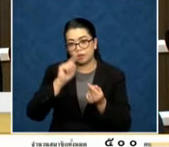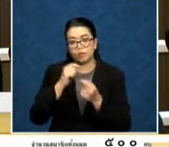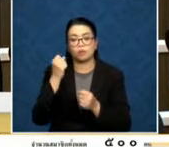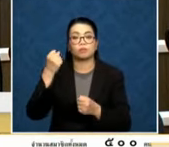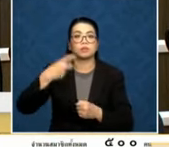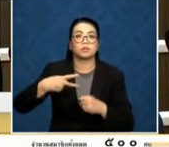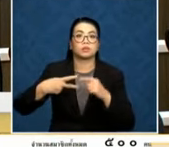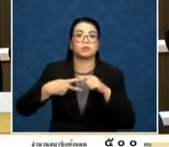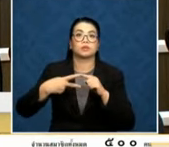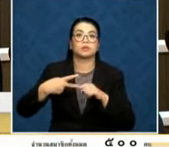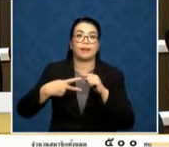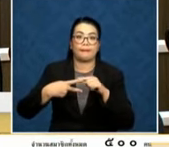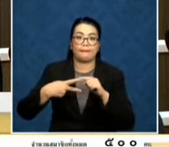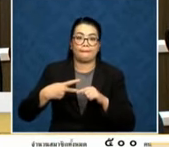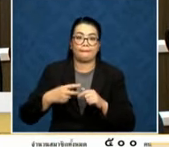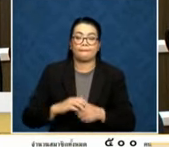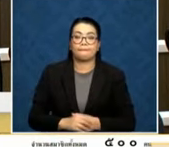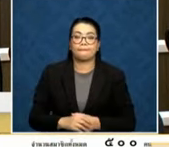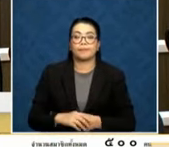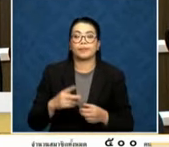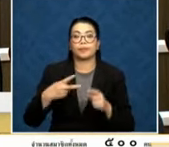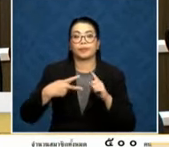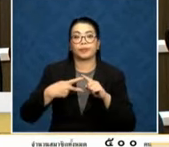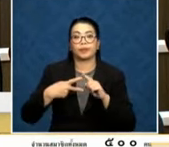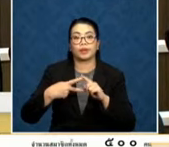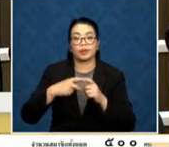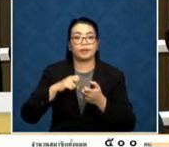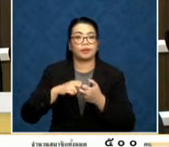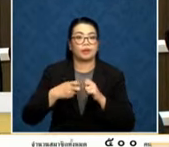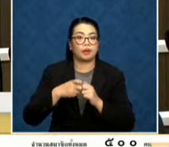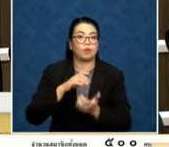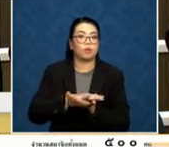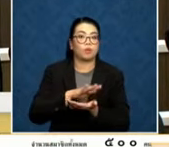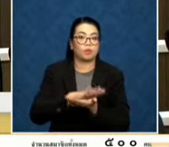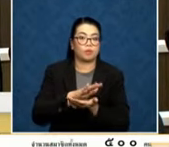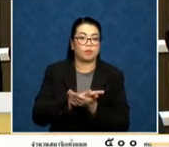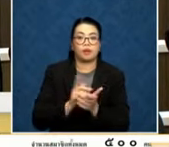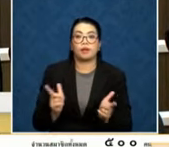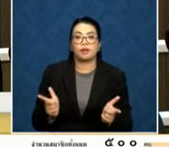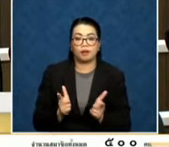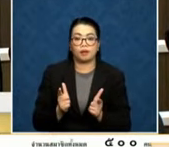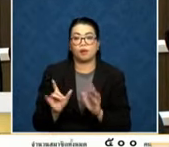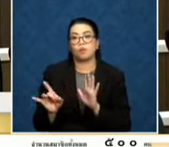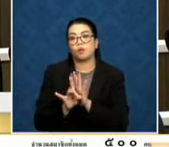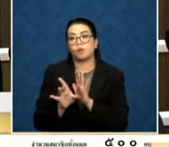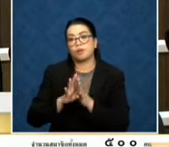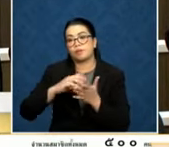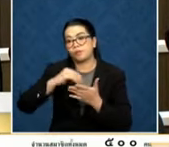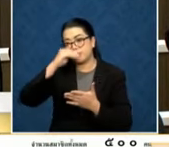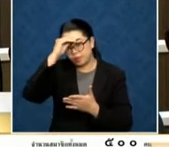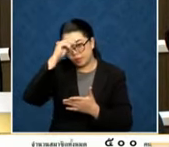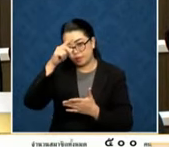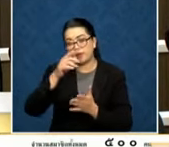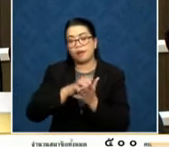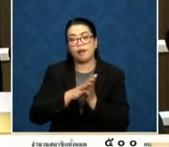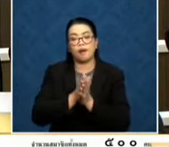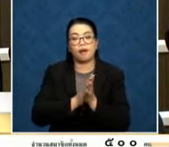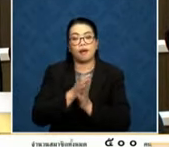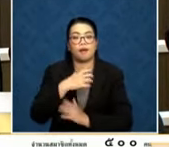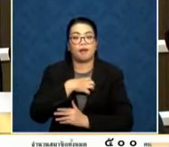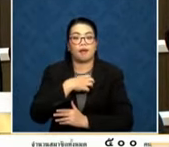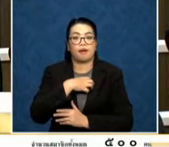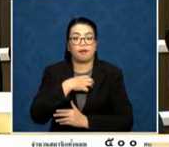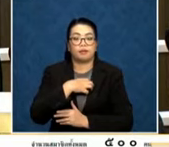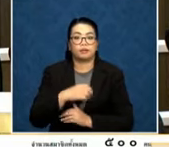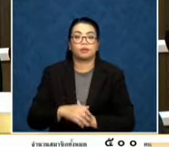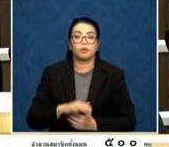ประเด็นค่ะประเด็นที่ 1ปัญหาโรงเรียนขนาดเล็กกับคุณภาพผู้เรียนที่เราต้องการพบ